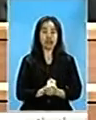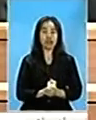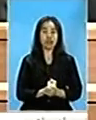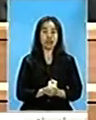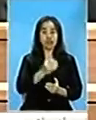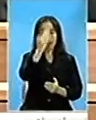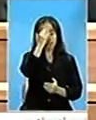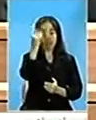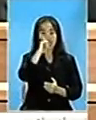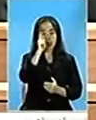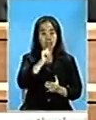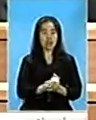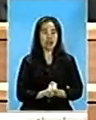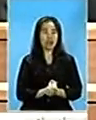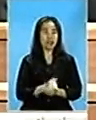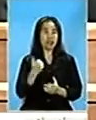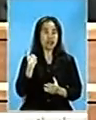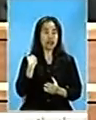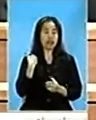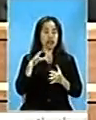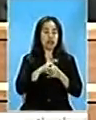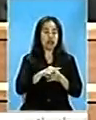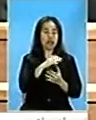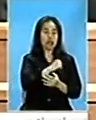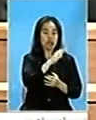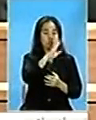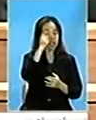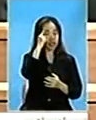เพราะหลักคิดมันแตกต่างกันนะครับ